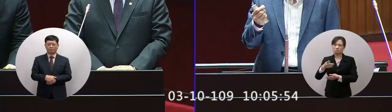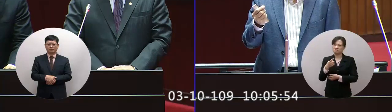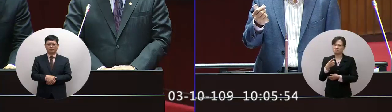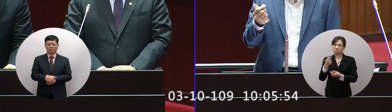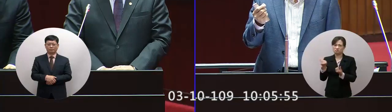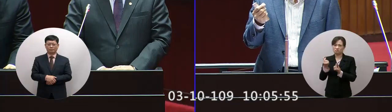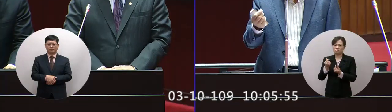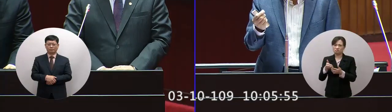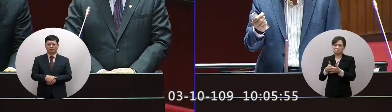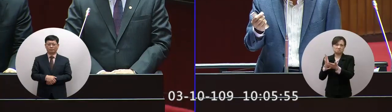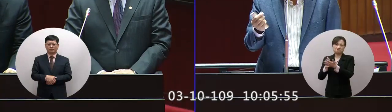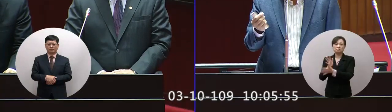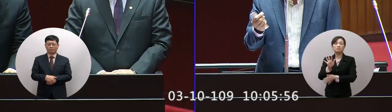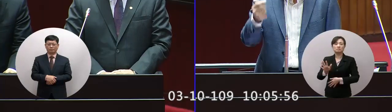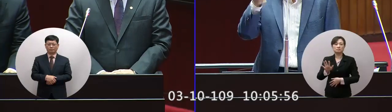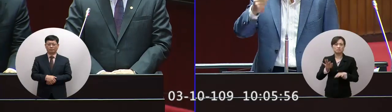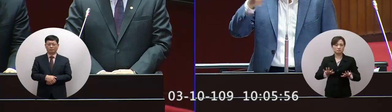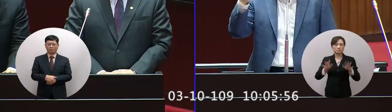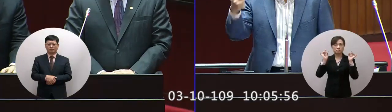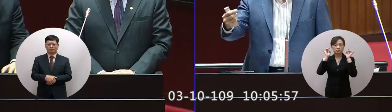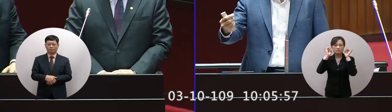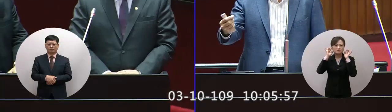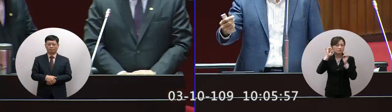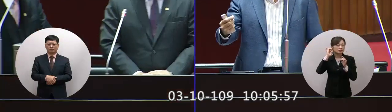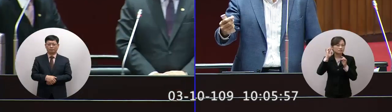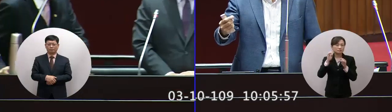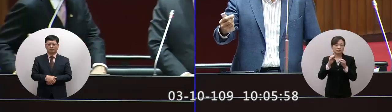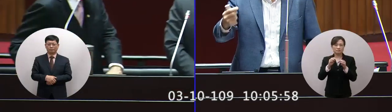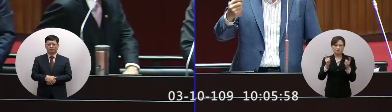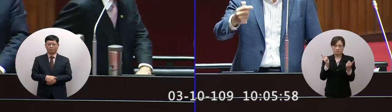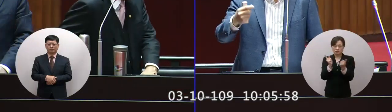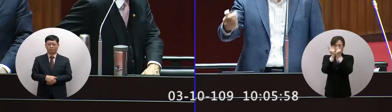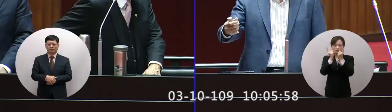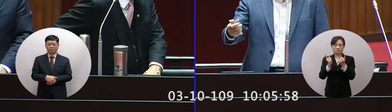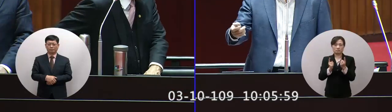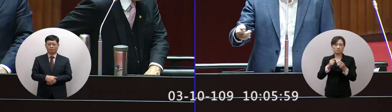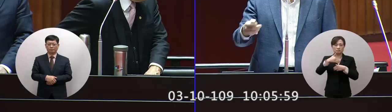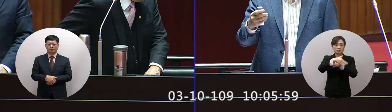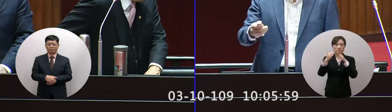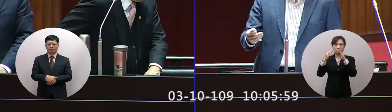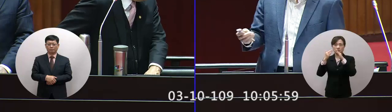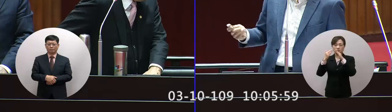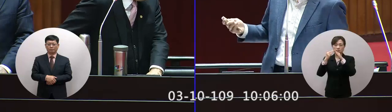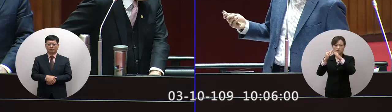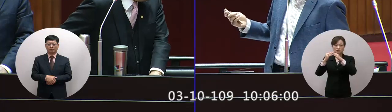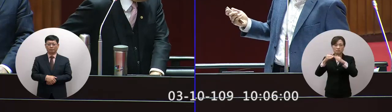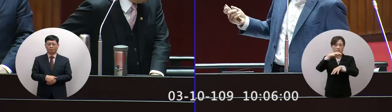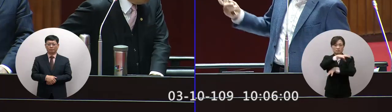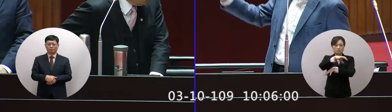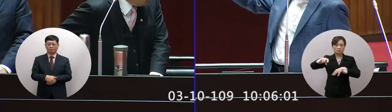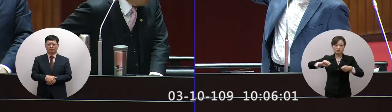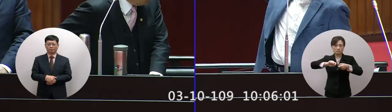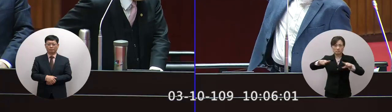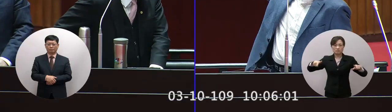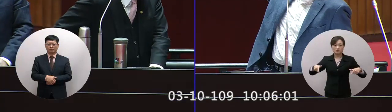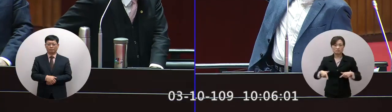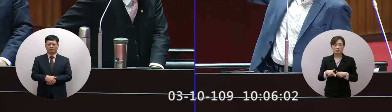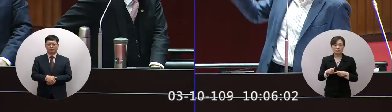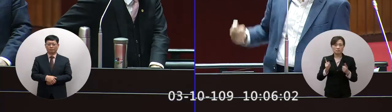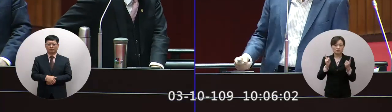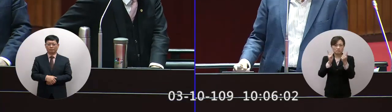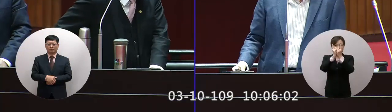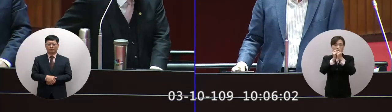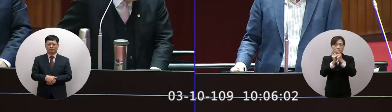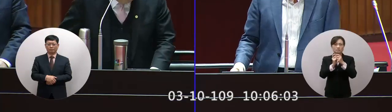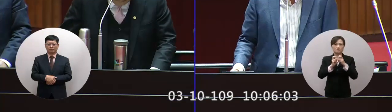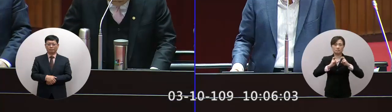噪音遇到跨县市的高速公路轨道工程，你